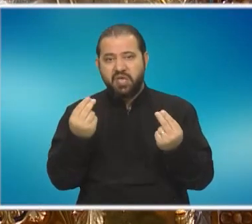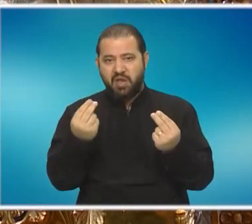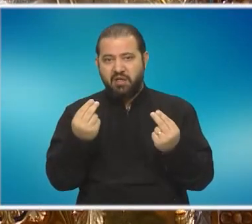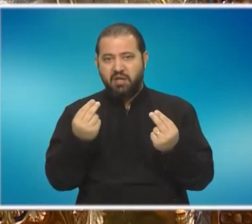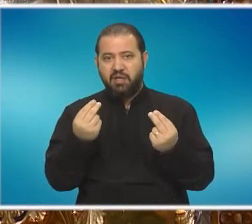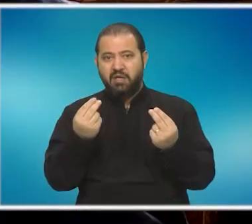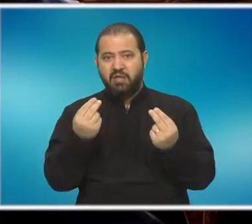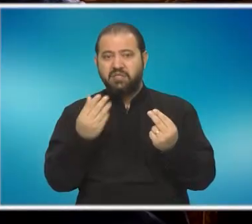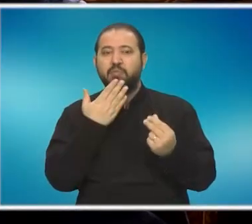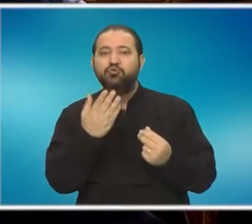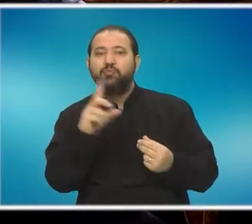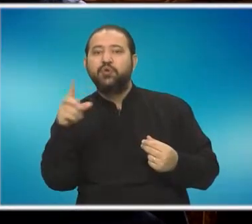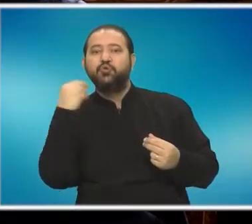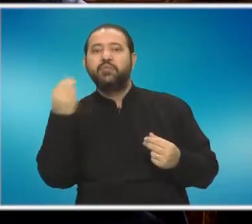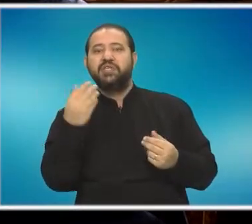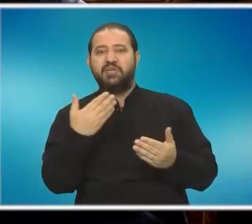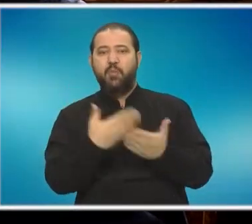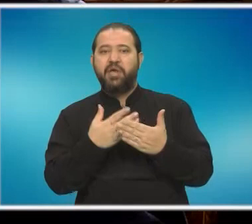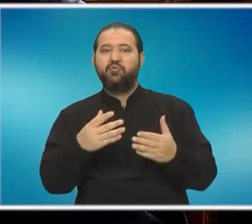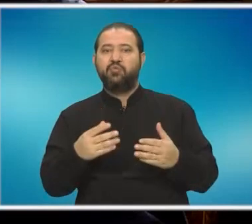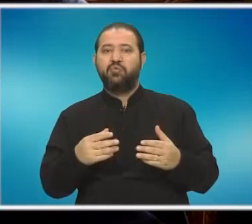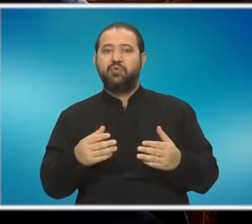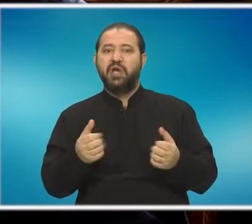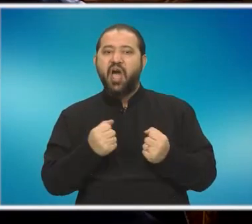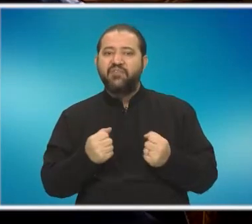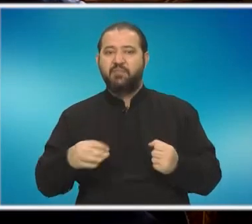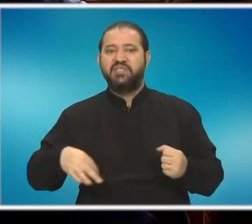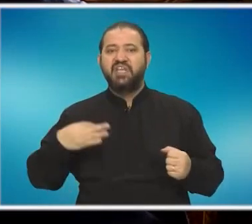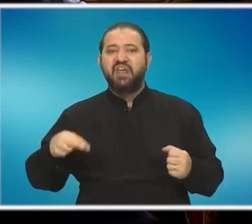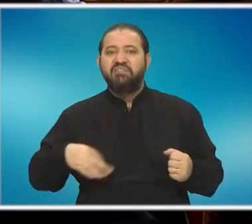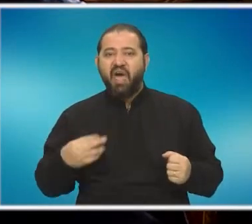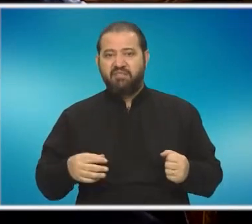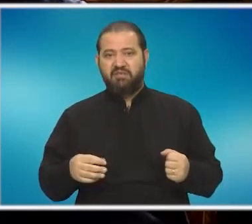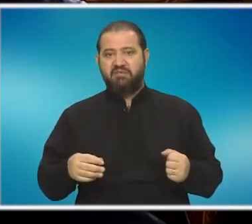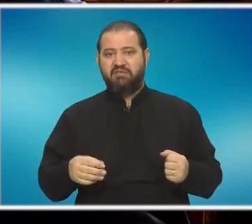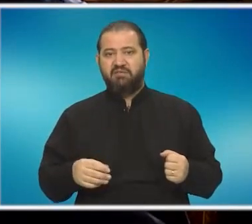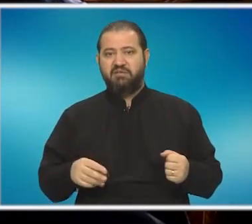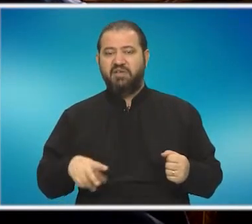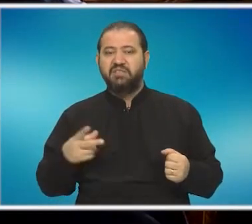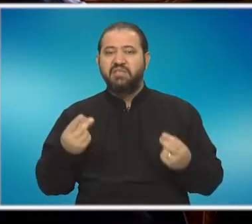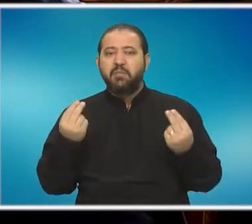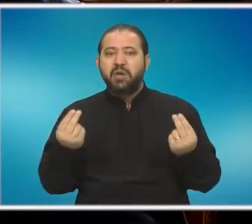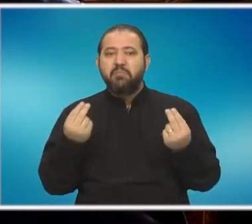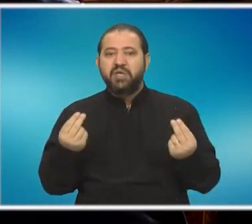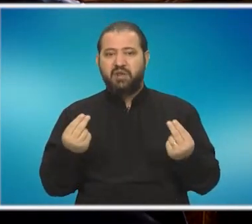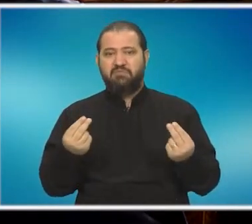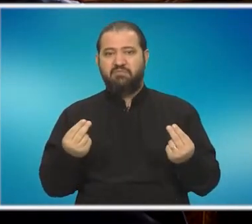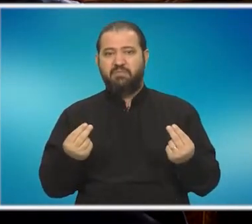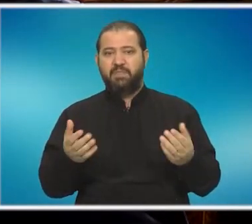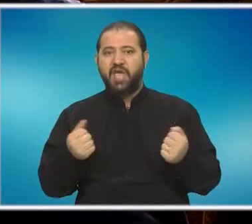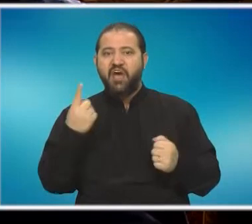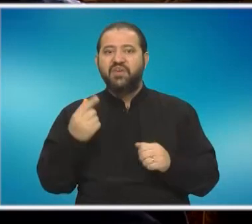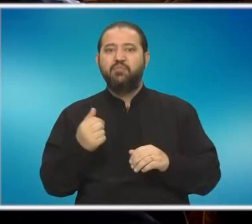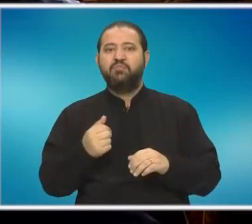vie în societate și de ce nu trebuie să spunem realitatea. Ne-a binecuvântat Dumnezeu cu un părinte patriarh